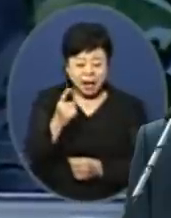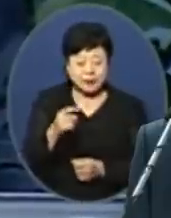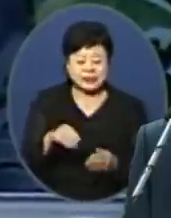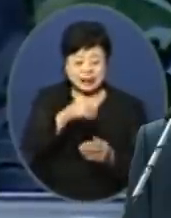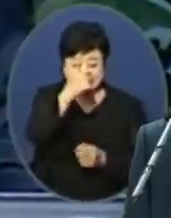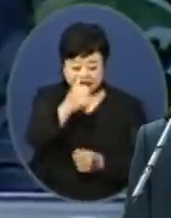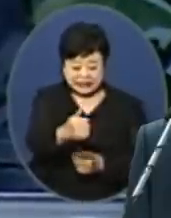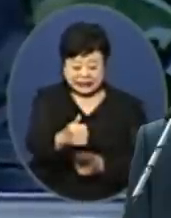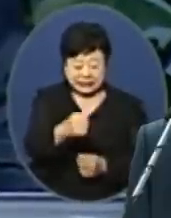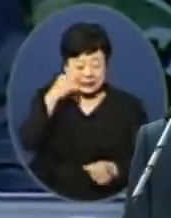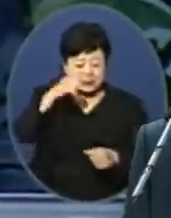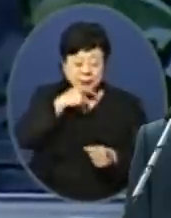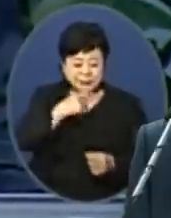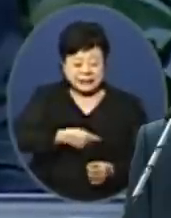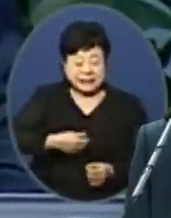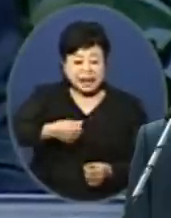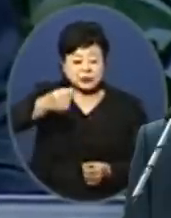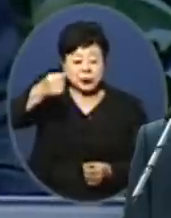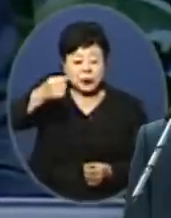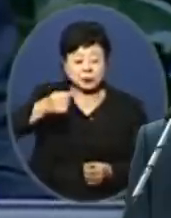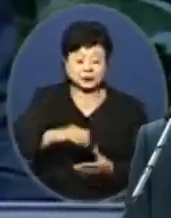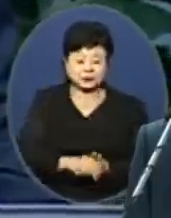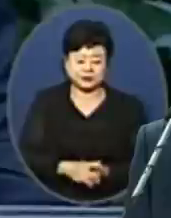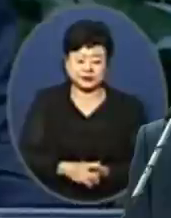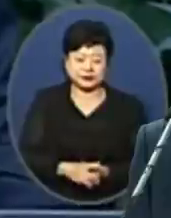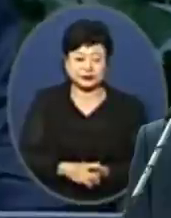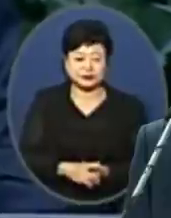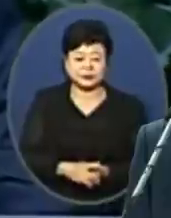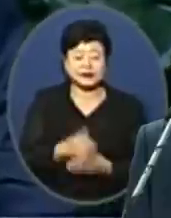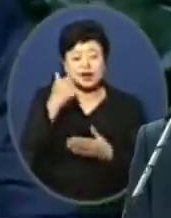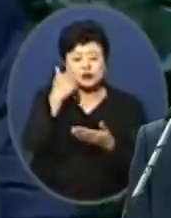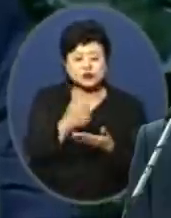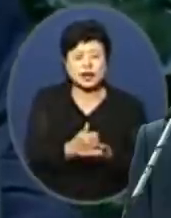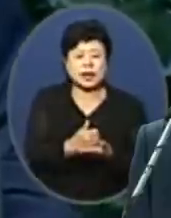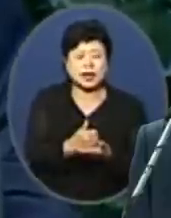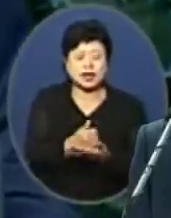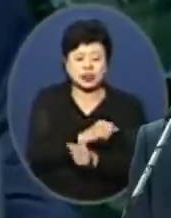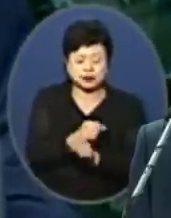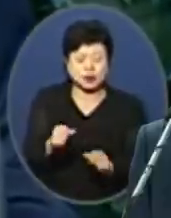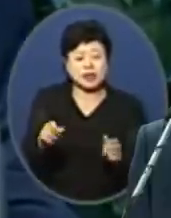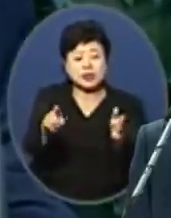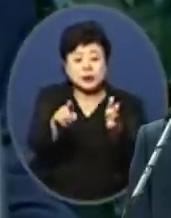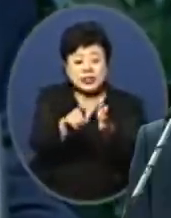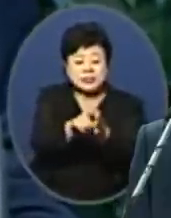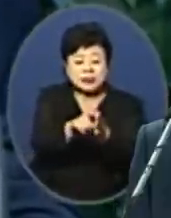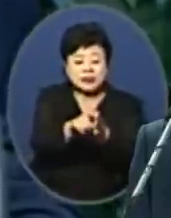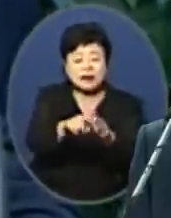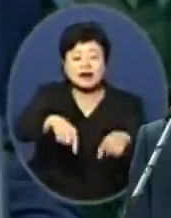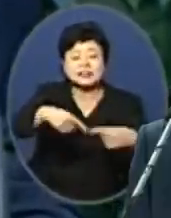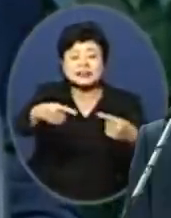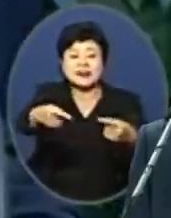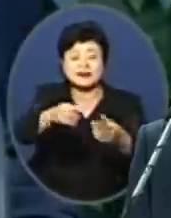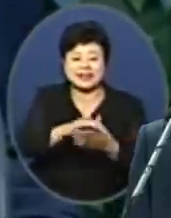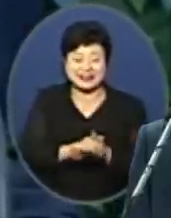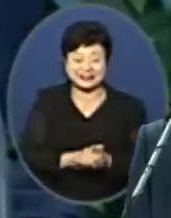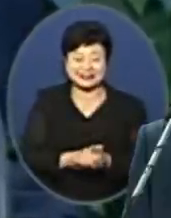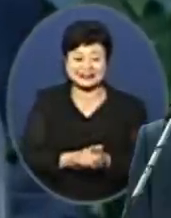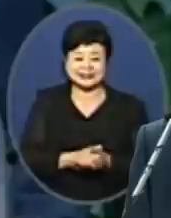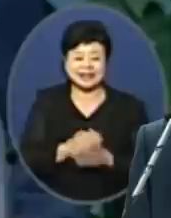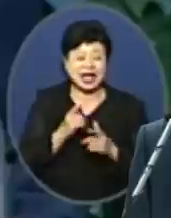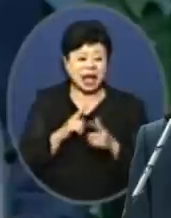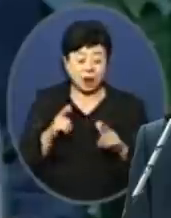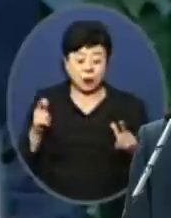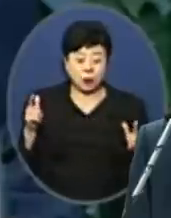대제사장이 짐승의 피를 가지고 자기와 백성들의 죄를 속하기 위해서 들어갑니다. 그렇지